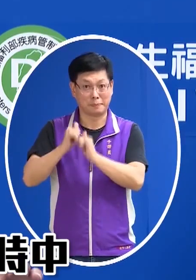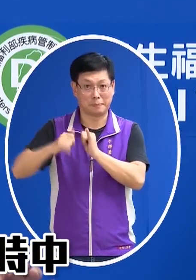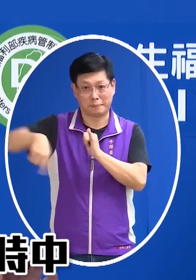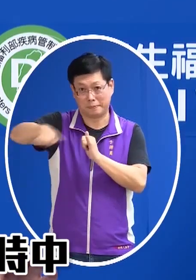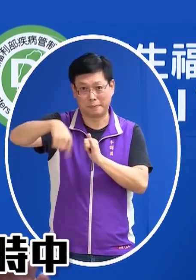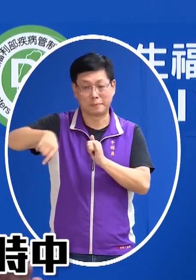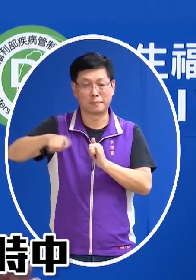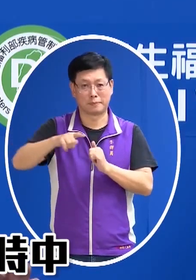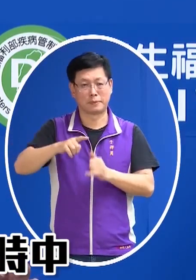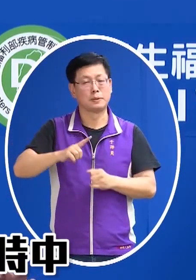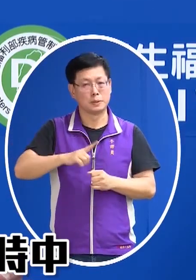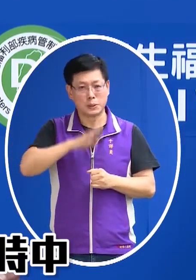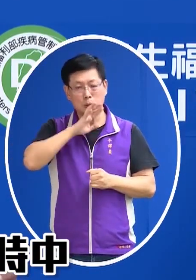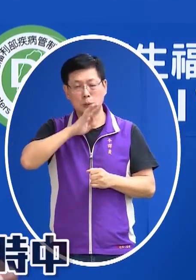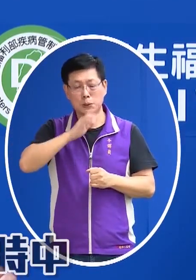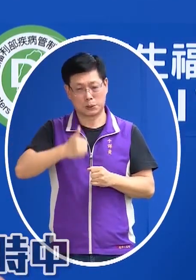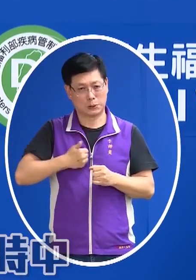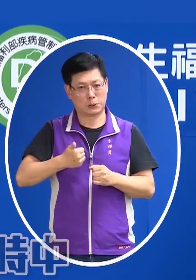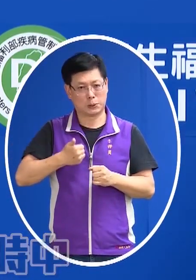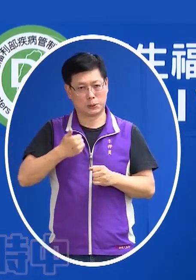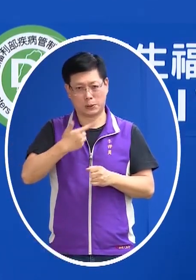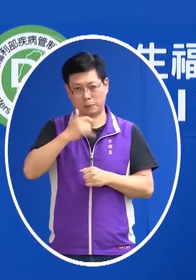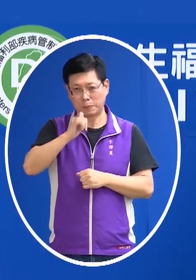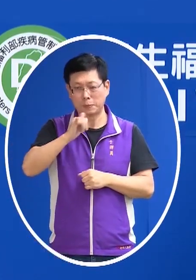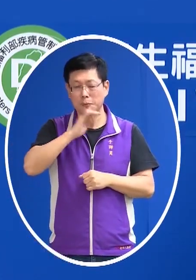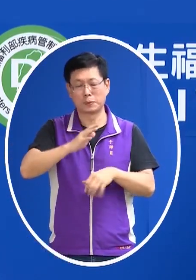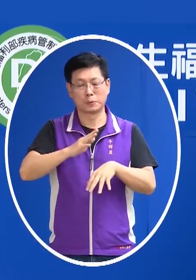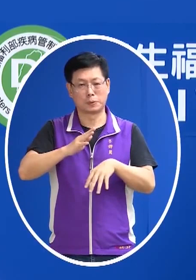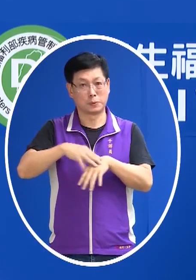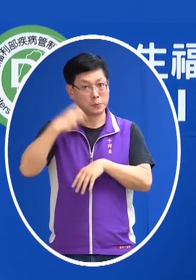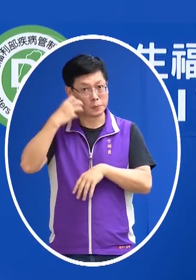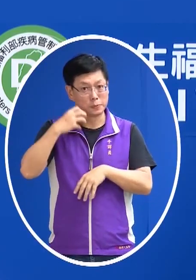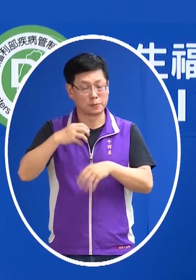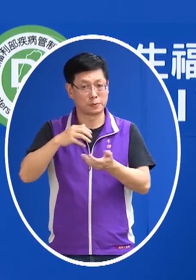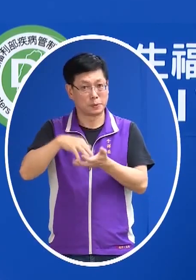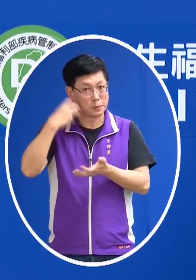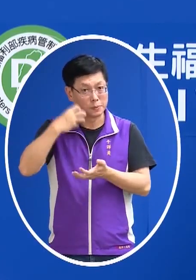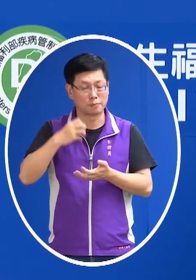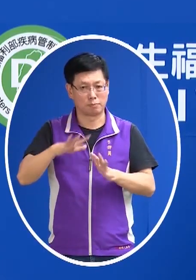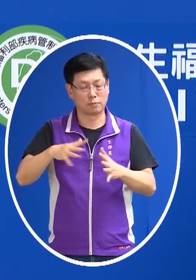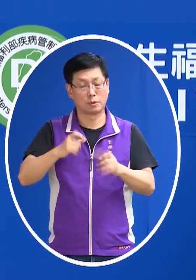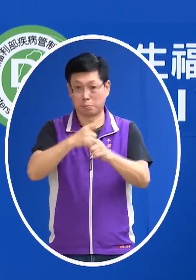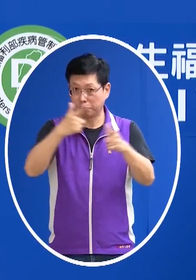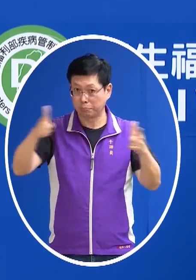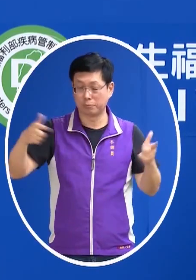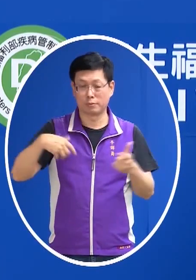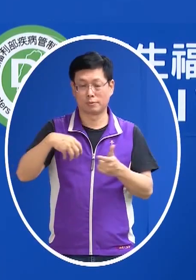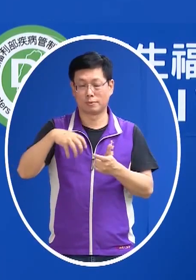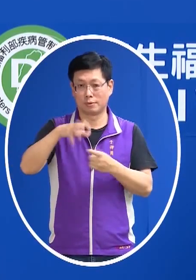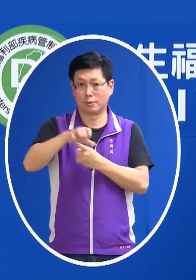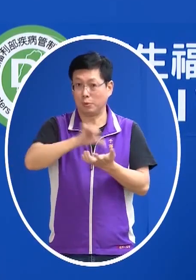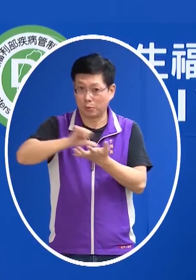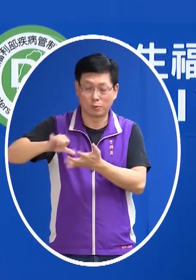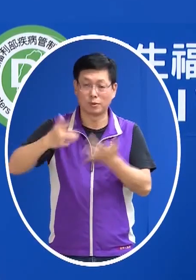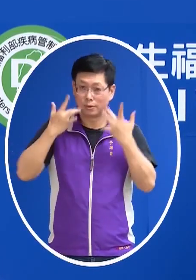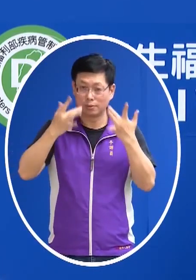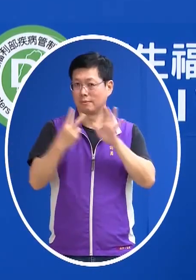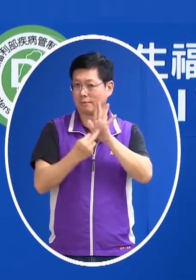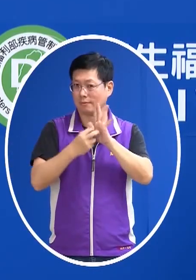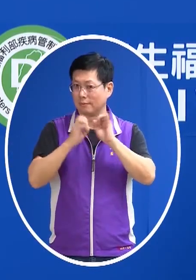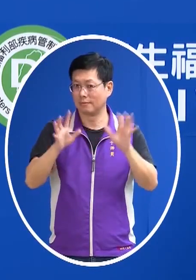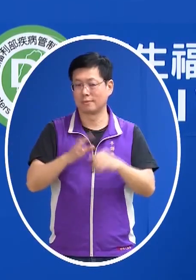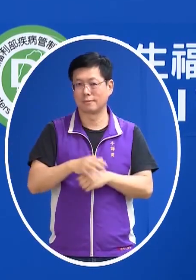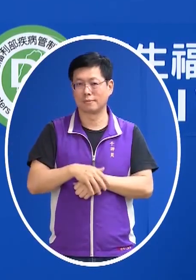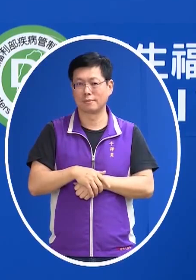的一个丰硕的成绩。好，那我想各样的农产品都很好，青菜水果这一